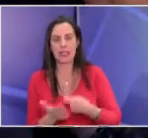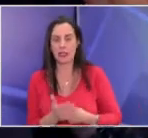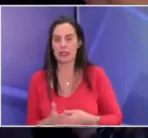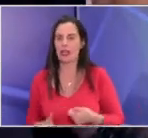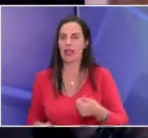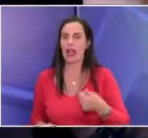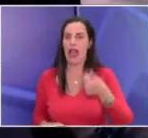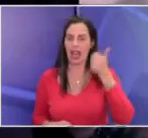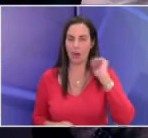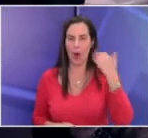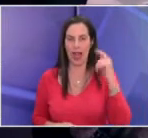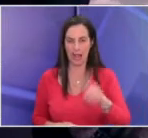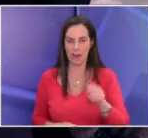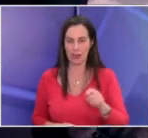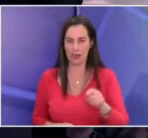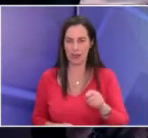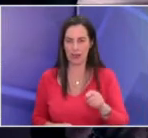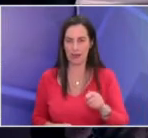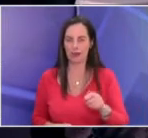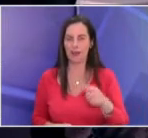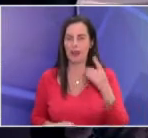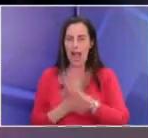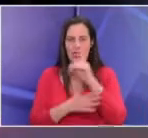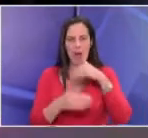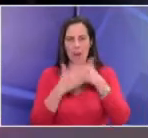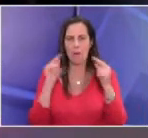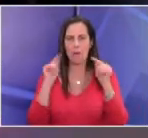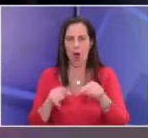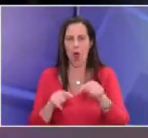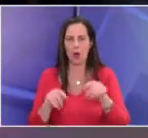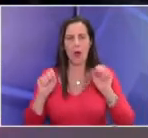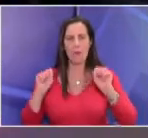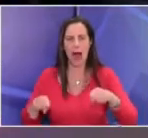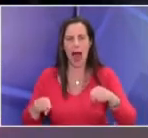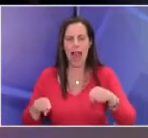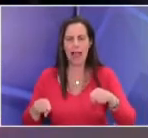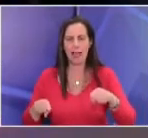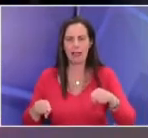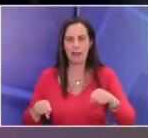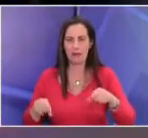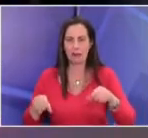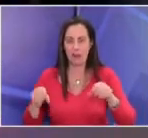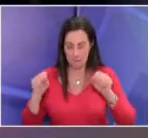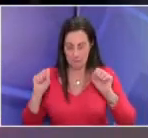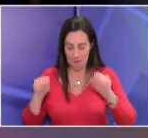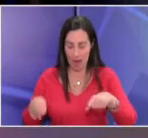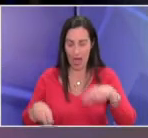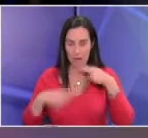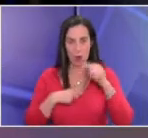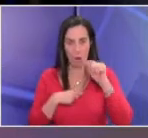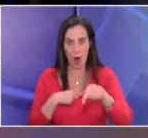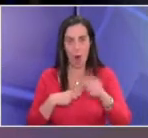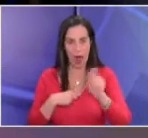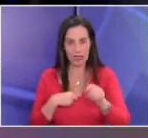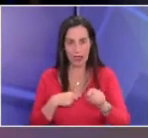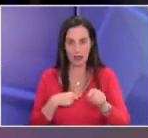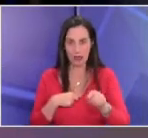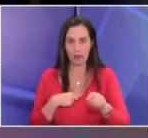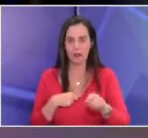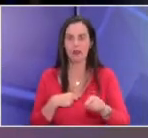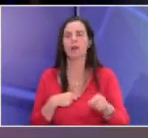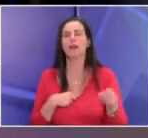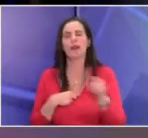אתה לימון. סוחטים וסוחטים וסוחטים. לא נשאר כלום כבר. אז מה עושים? קומבינות כמוהם, אחי.